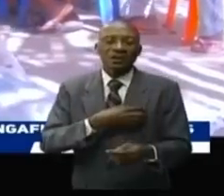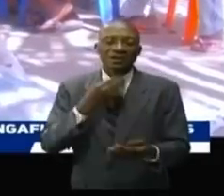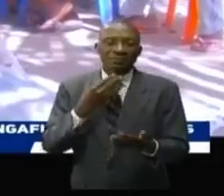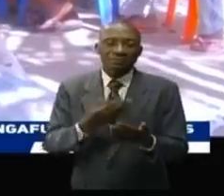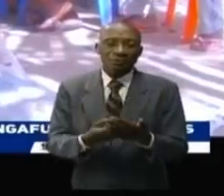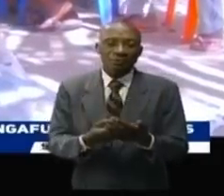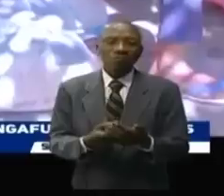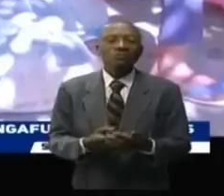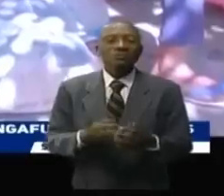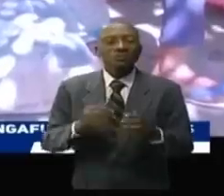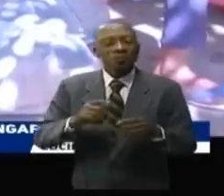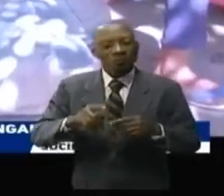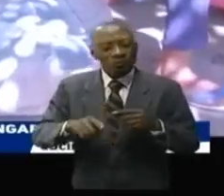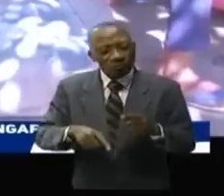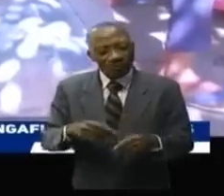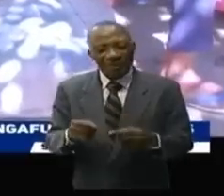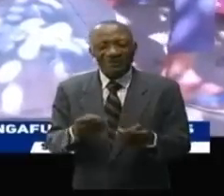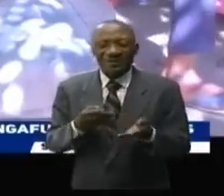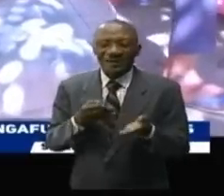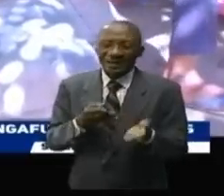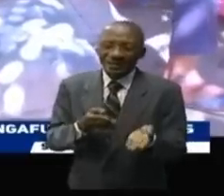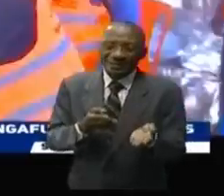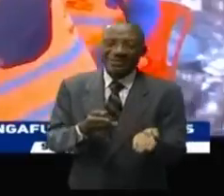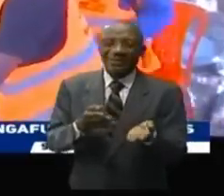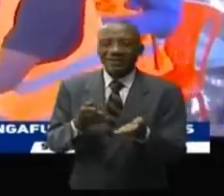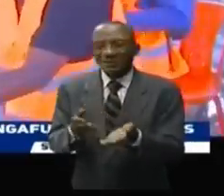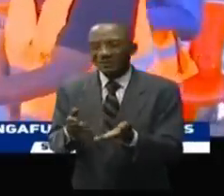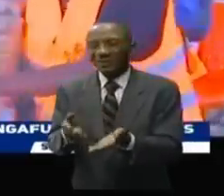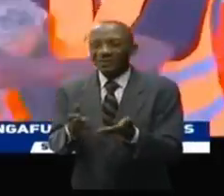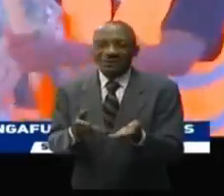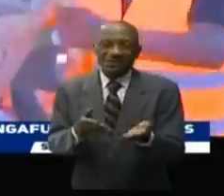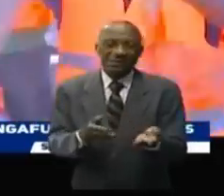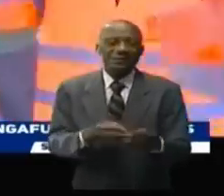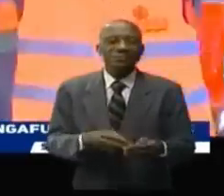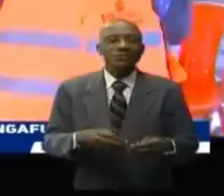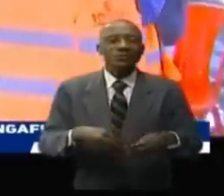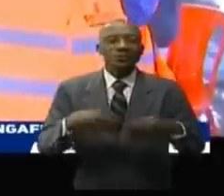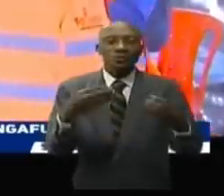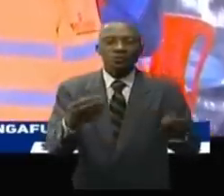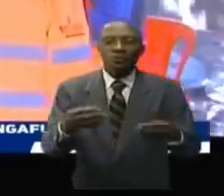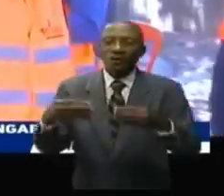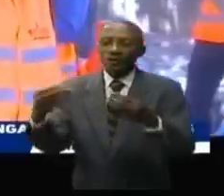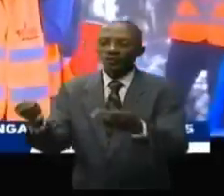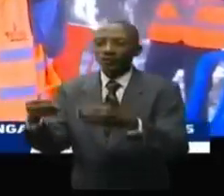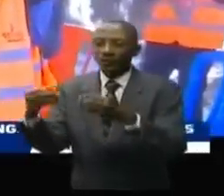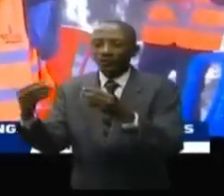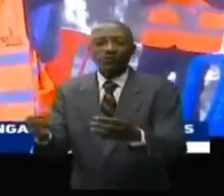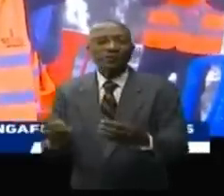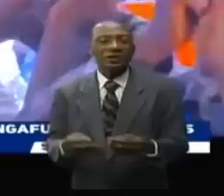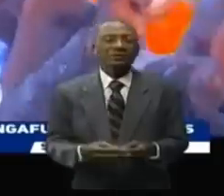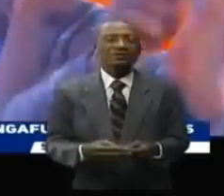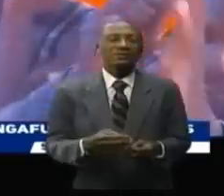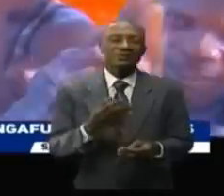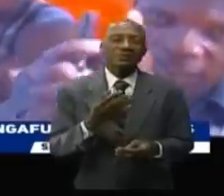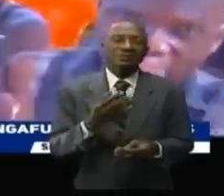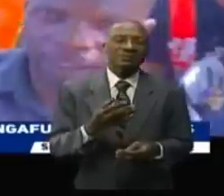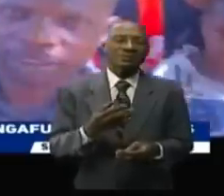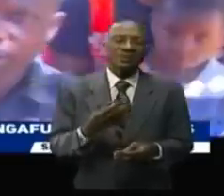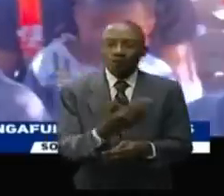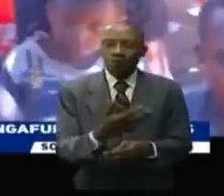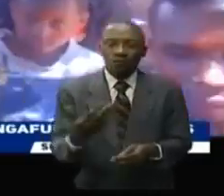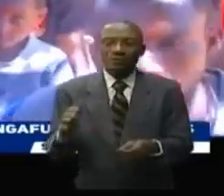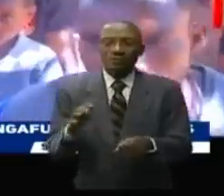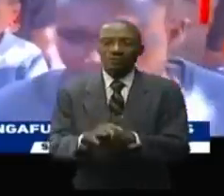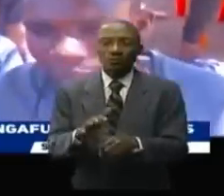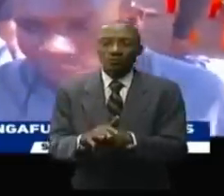ce qui peut l'être. Des centaines de sacs vides de 50 kg ont été remis aux habitants de ce coin de la ville pour essayer de stopper